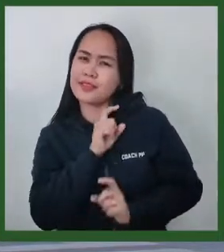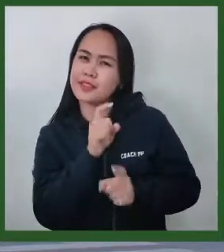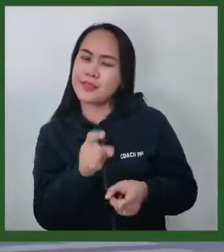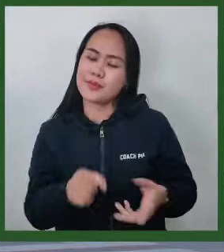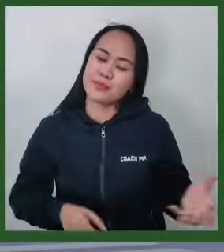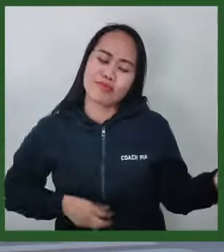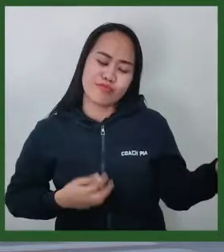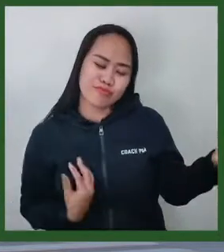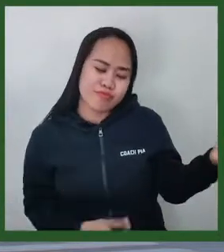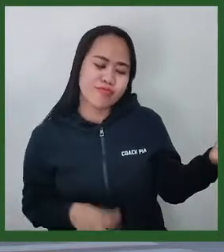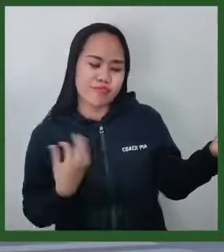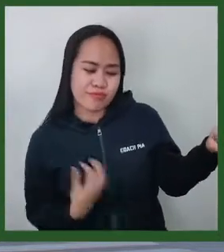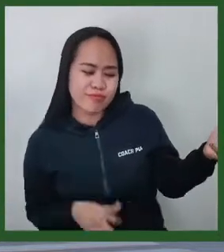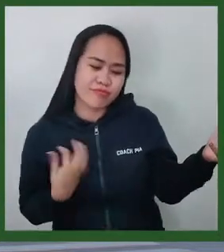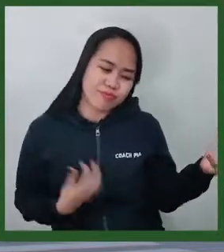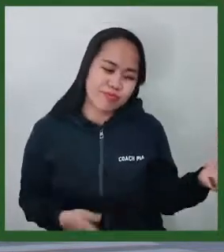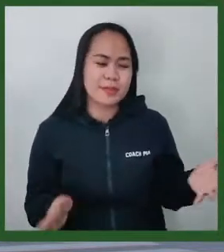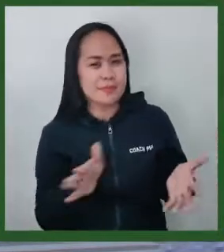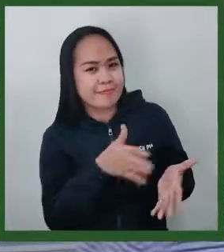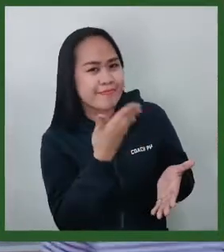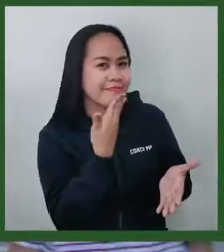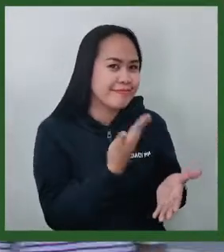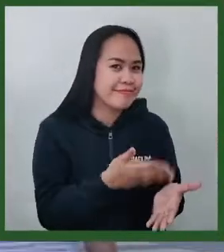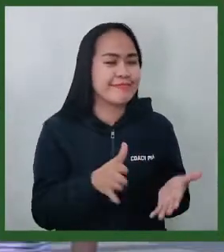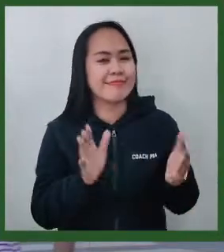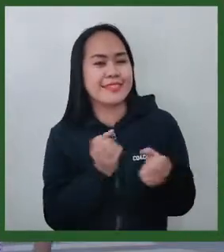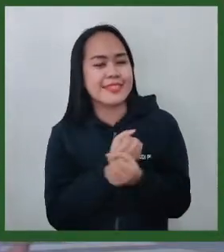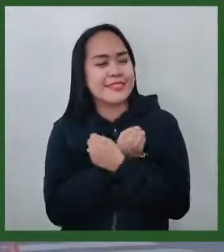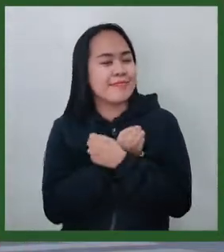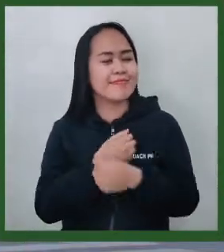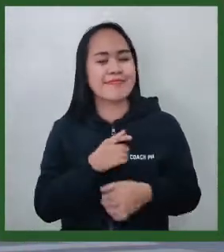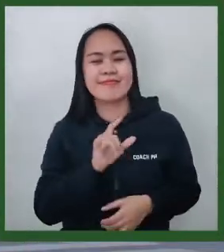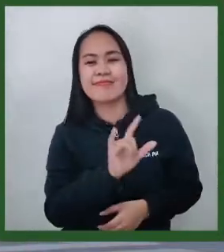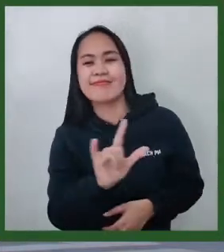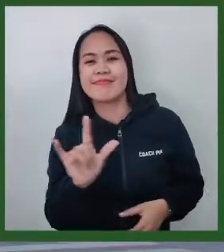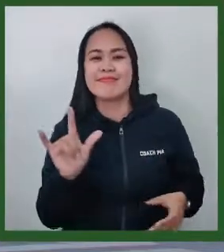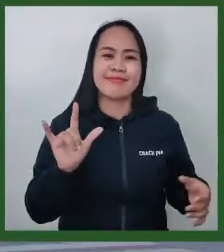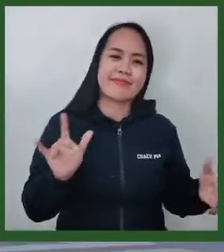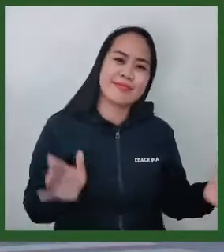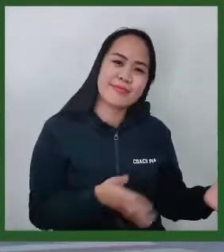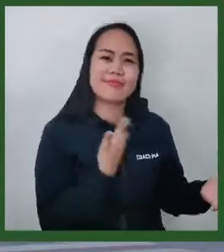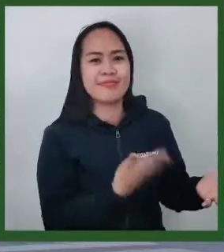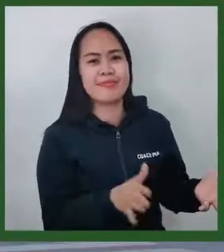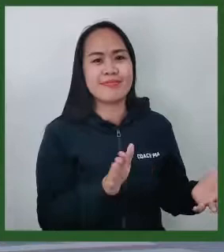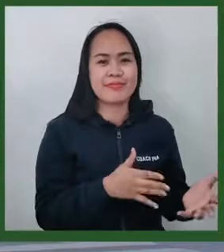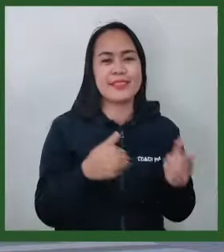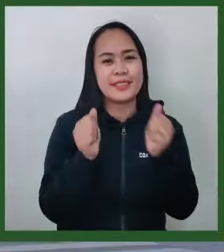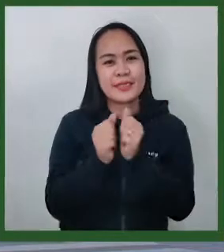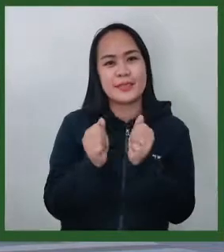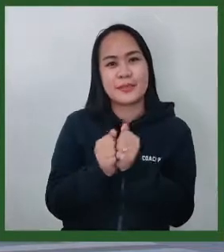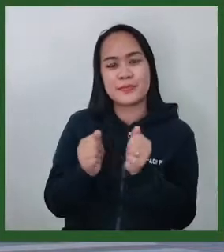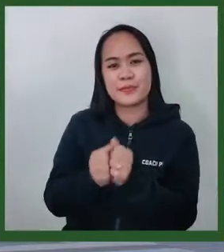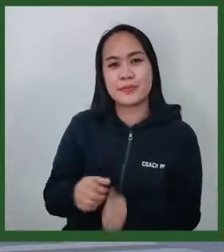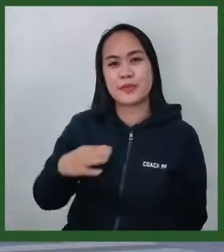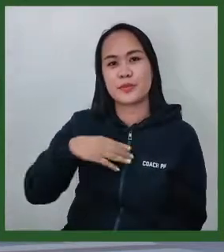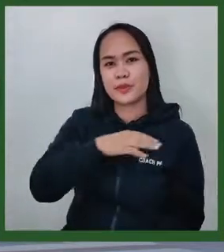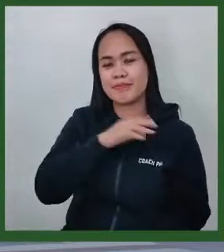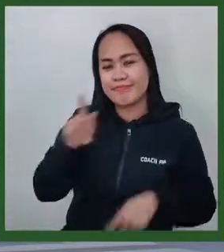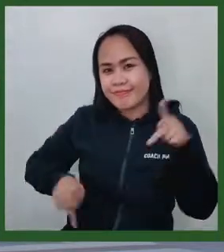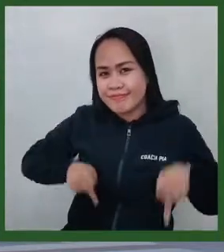at naghandog ng ilang mga love songs para po sa ating mga community members na nanduroon nung araw na iyon.